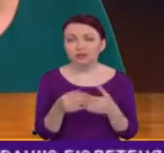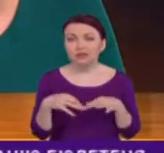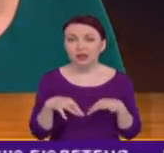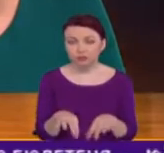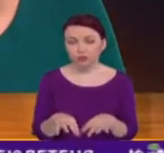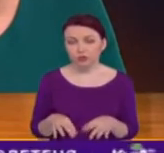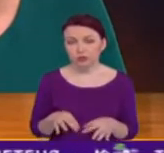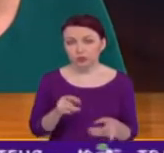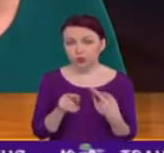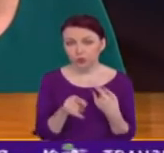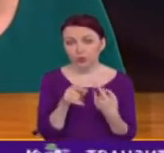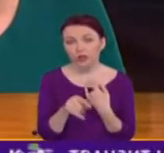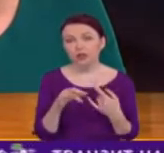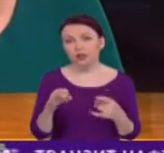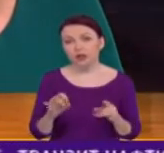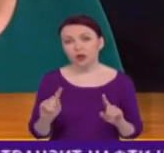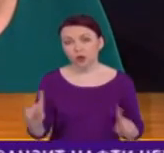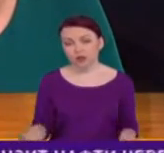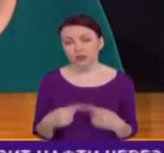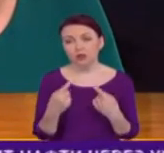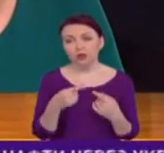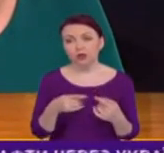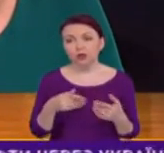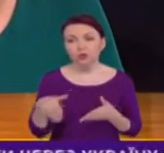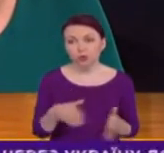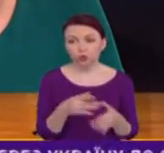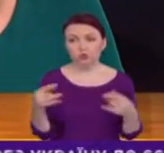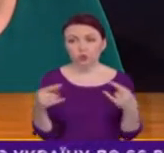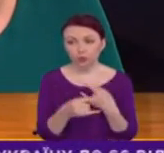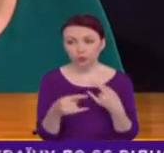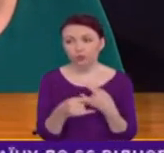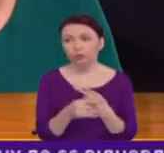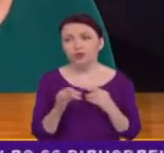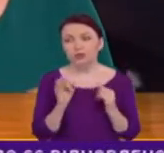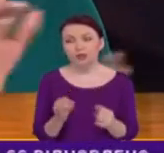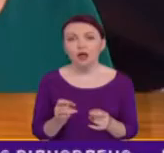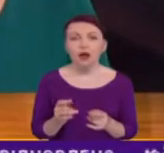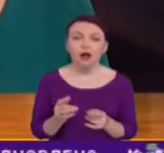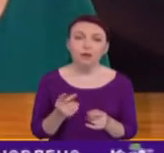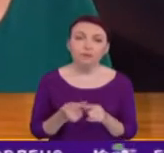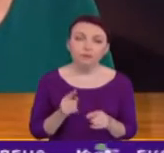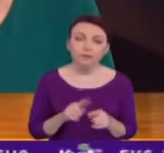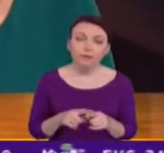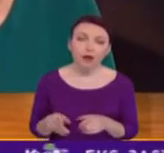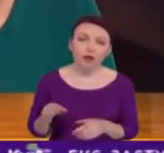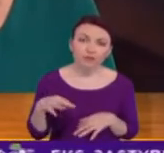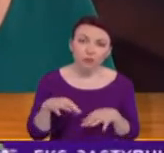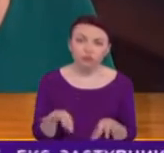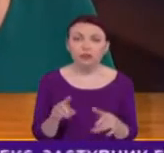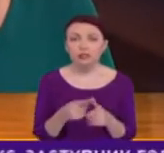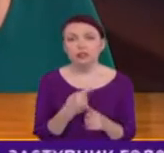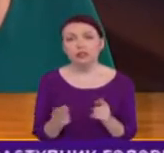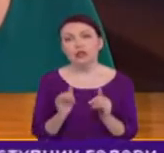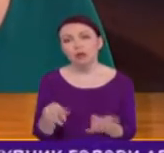транспортний рух і саме організацію дорожнього руху не тільки там для автомобілів, але й для пішоходів. Конкретно в комплексі. І, звичайно, вони в комплексі